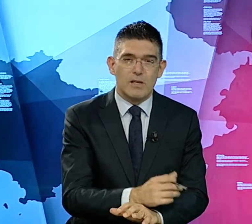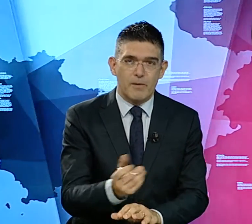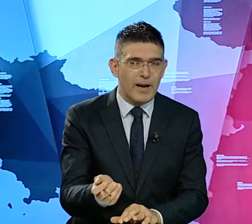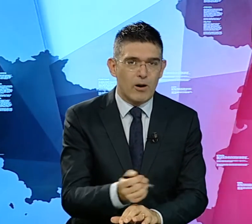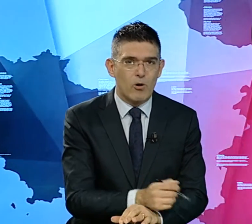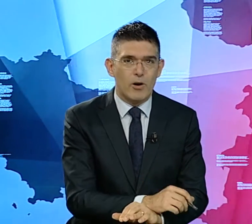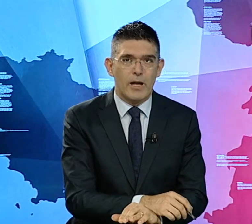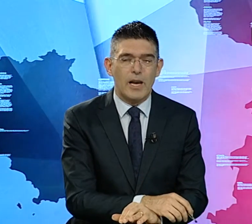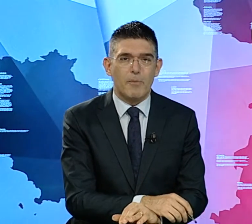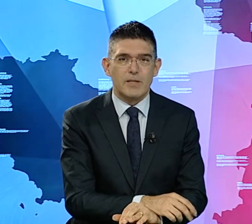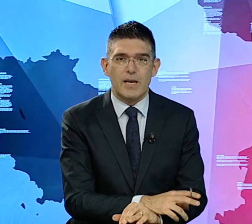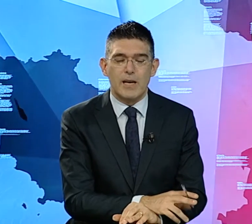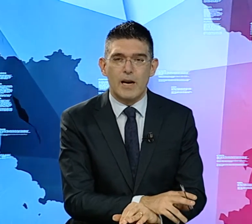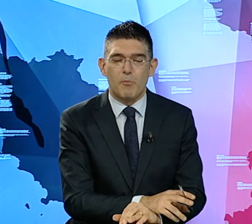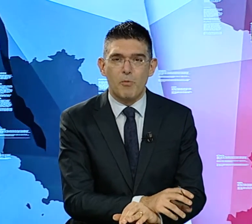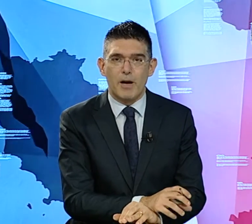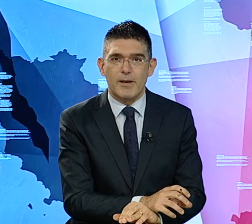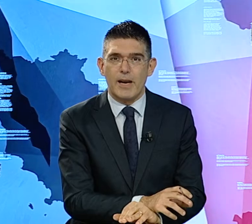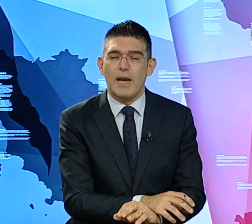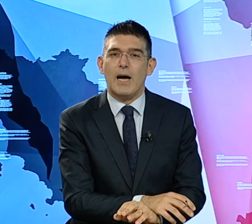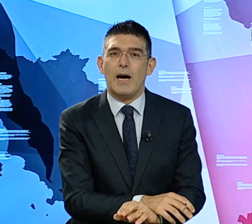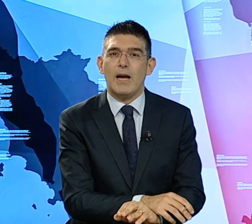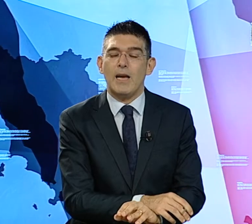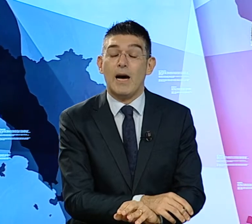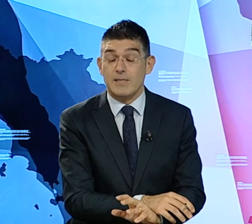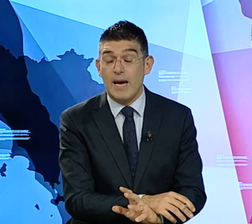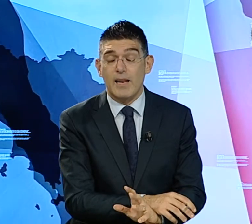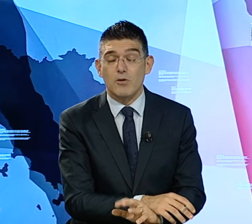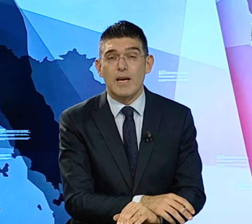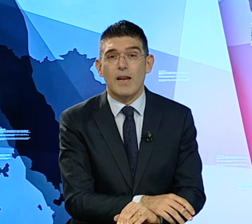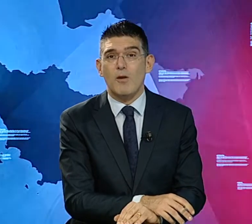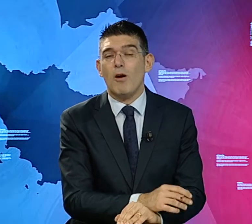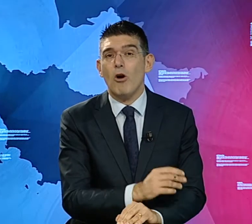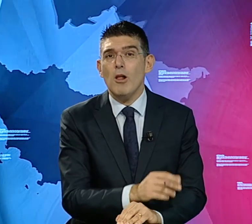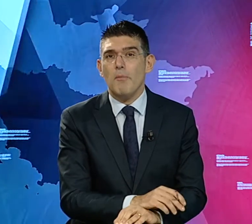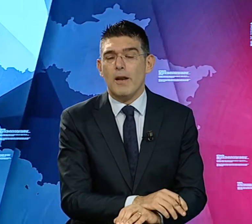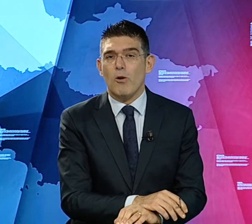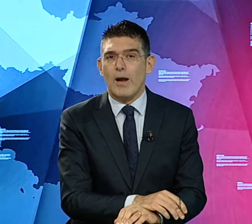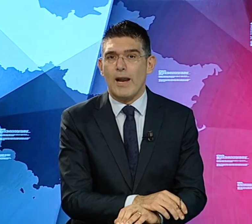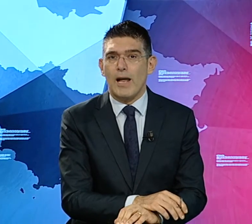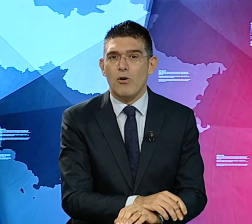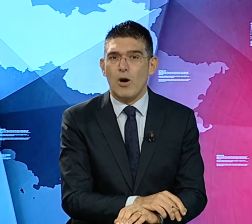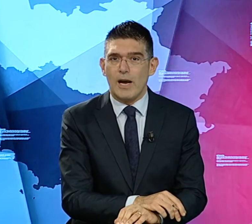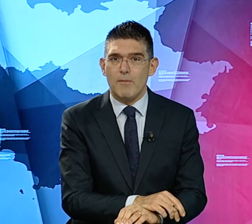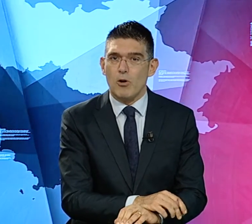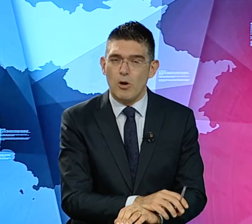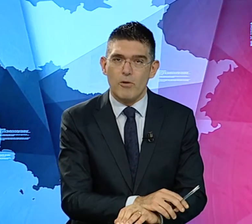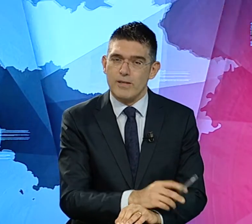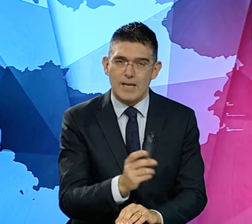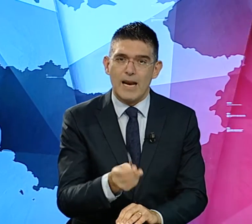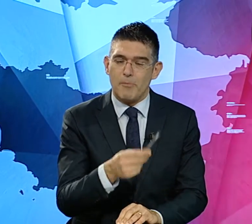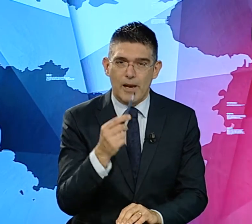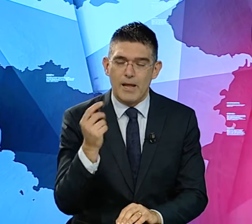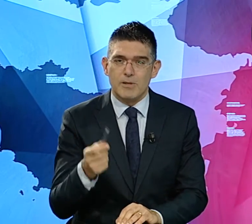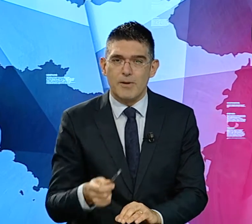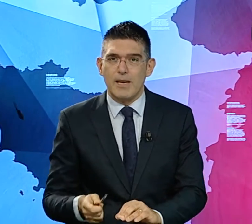inizio di settimana con il Presidente della Repubblica Mattarella a Siena, in Toscana, di nuovo per inaugurare l'anno accademico